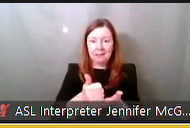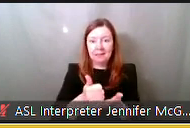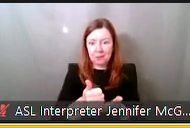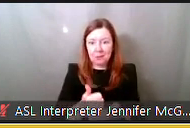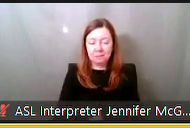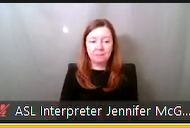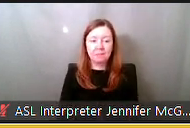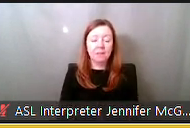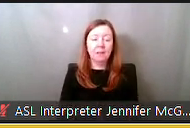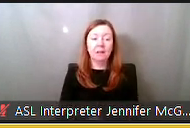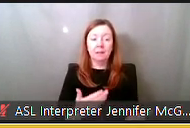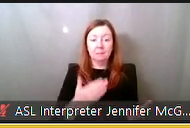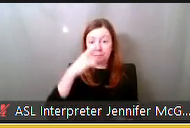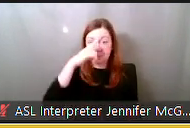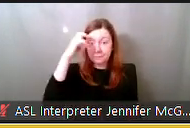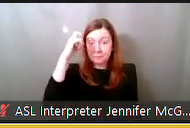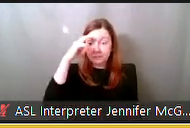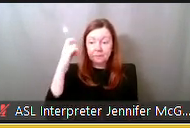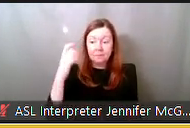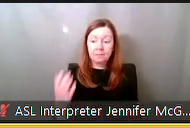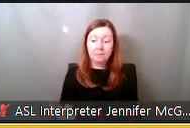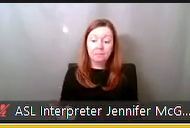项目。